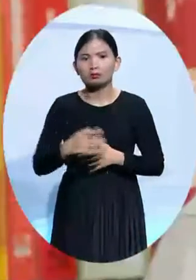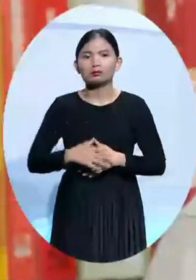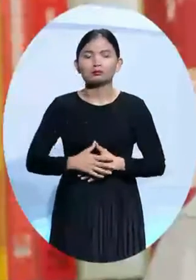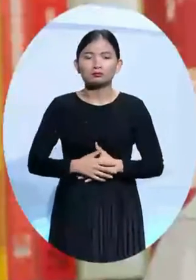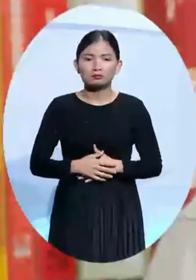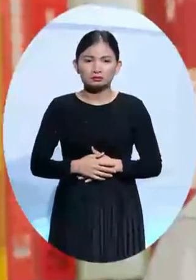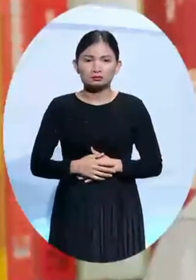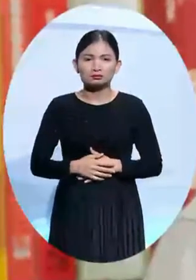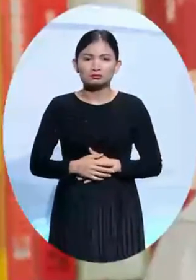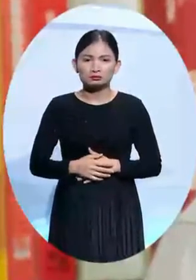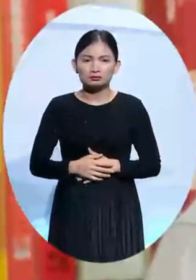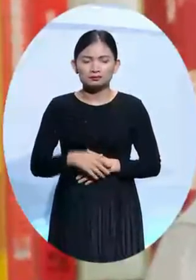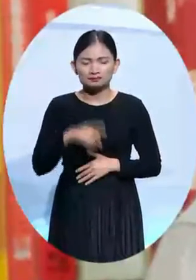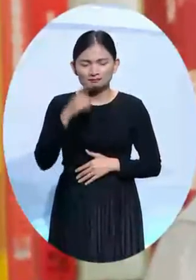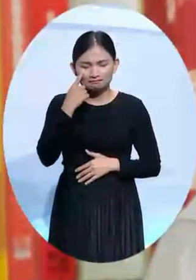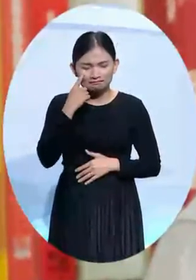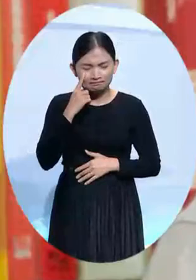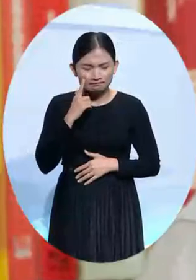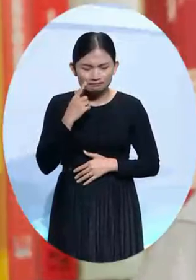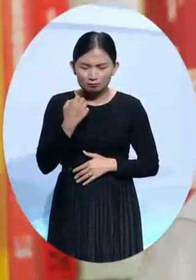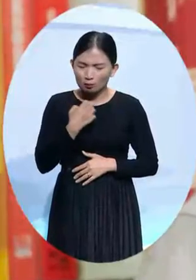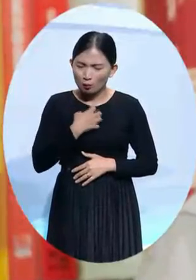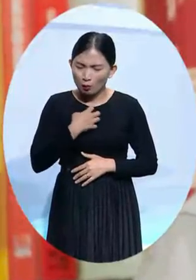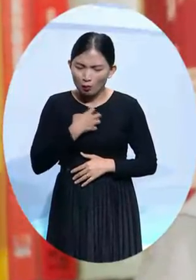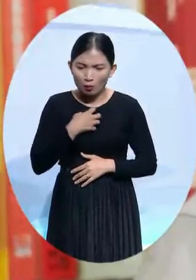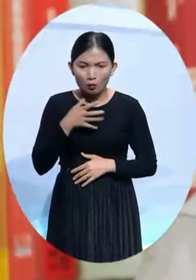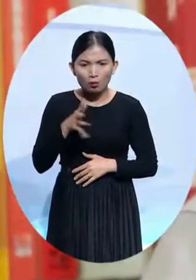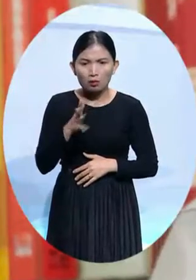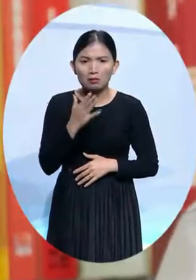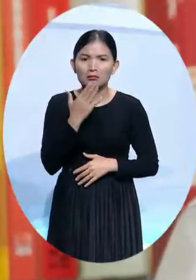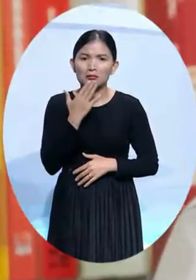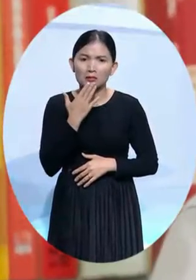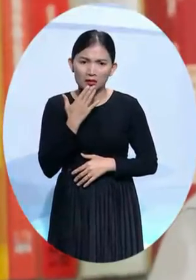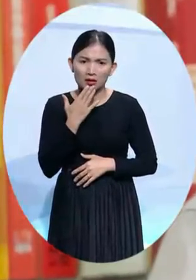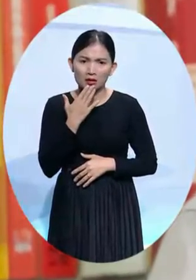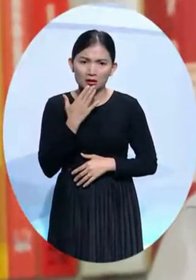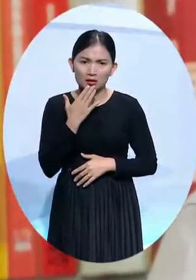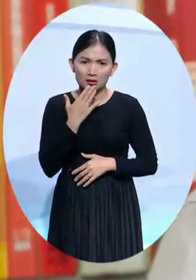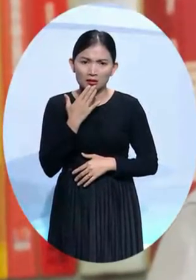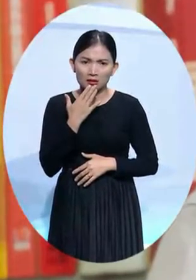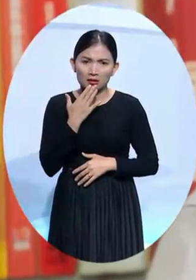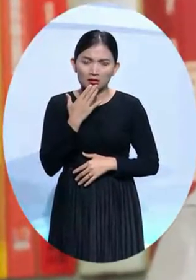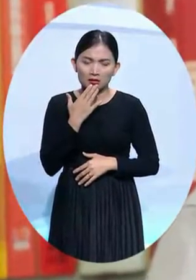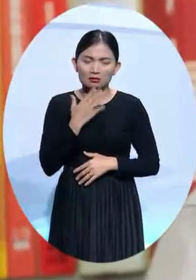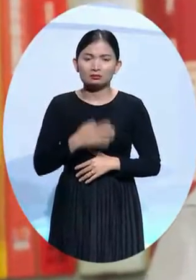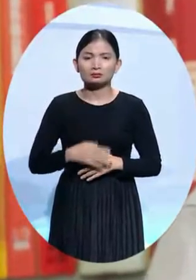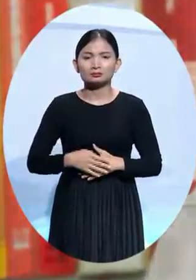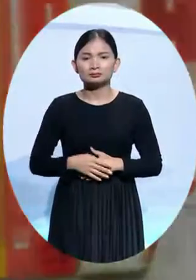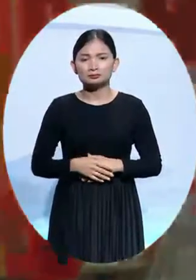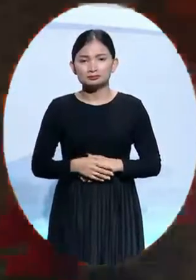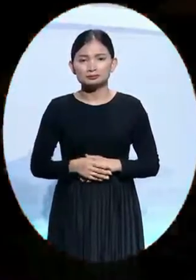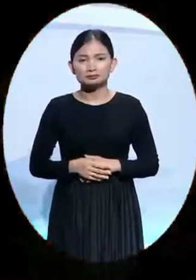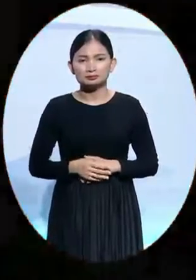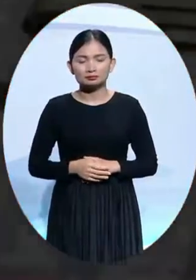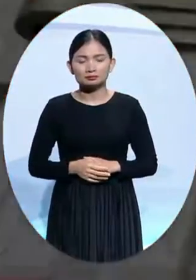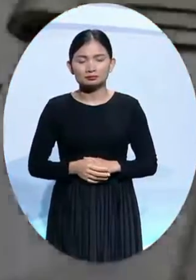Và nước giọt nước mắt đau khổ của người cha đã rò trên cái ngực áo của người con vừa hy sinh xong.